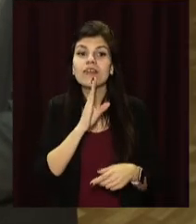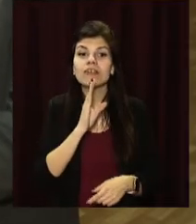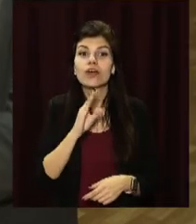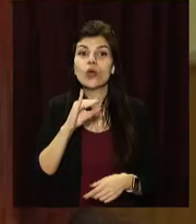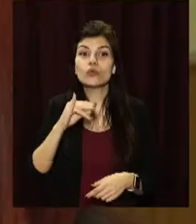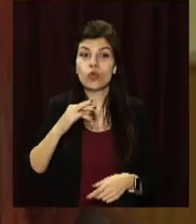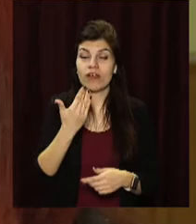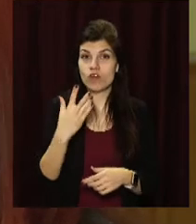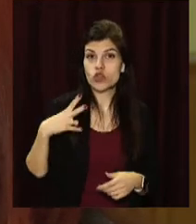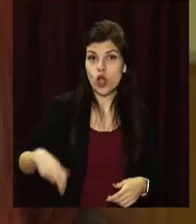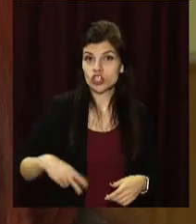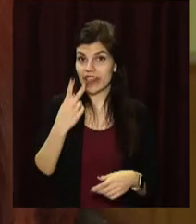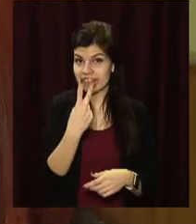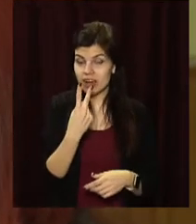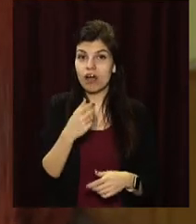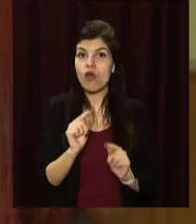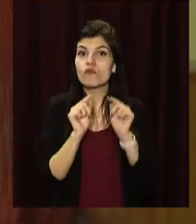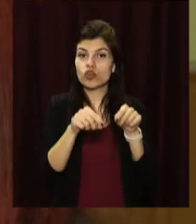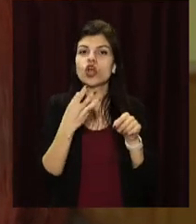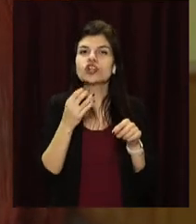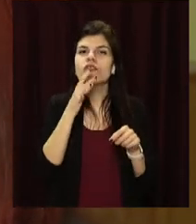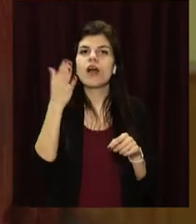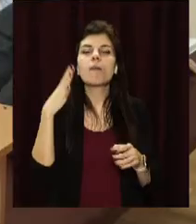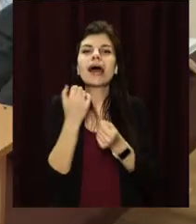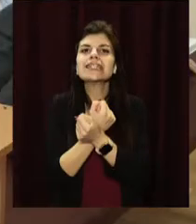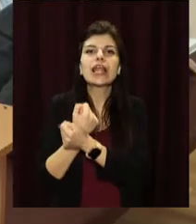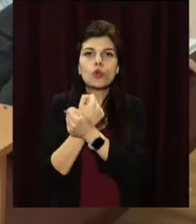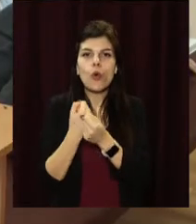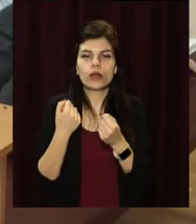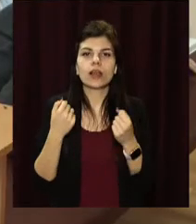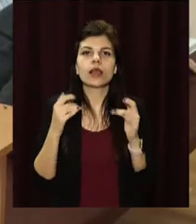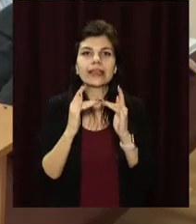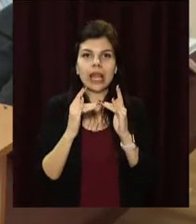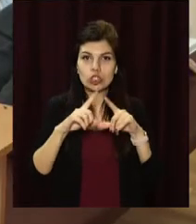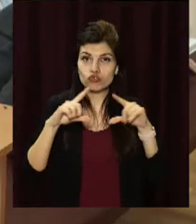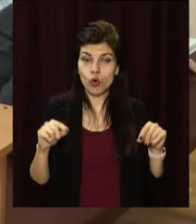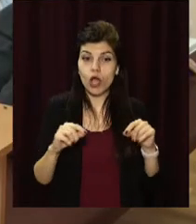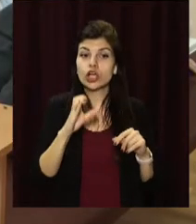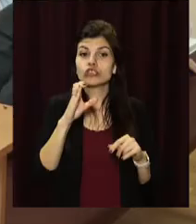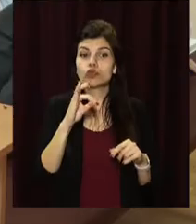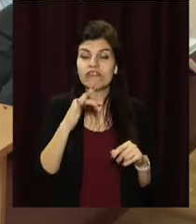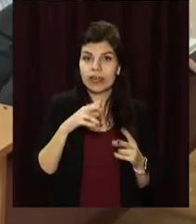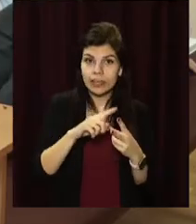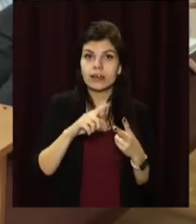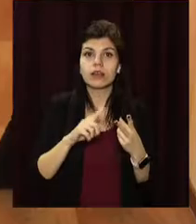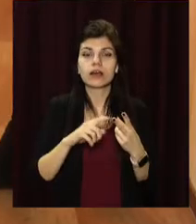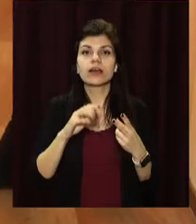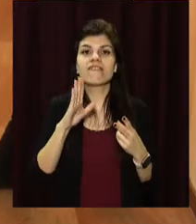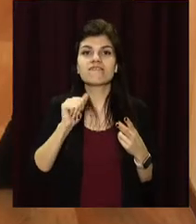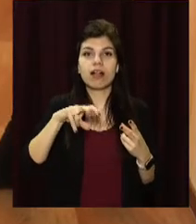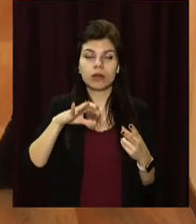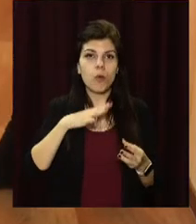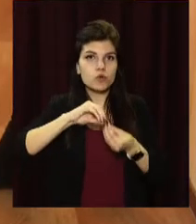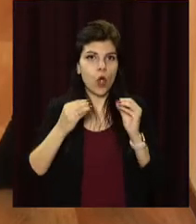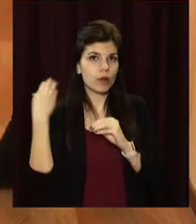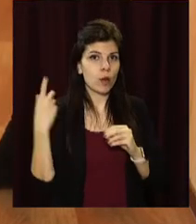Жінка розповідає, вступили, коли він був ще санаторною школою-інтернатом, бо і Софія, і Валерія мали проблеми з хребтом. Зараз заклад змінив